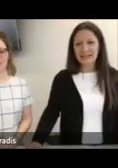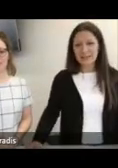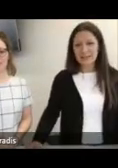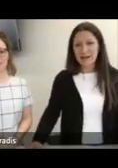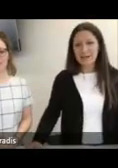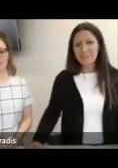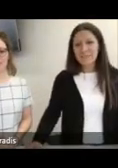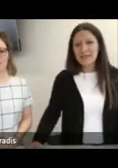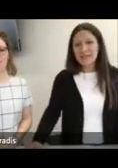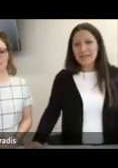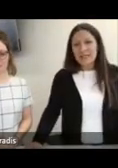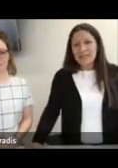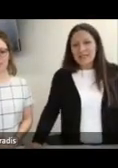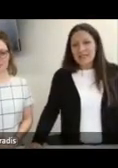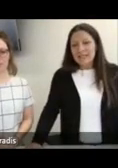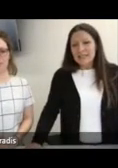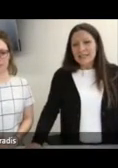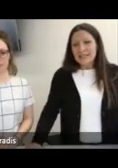10 résultats.